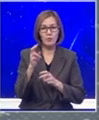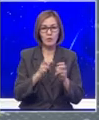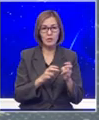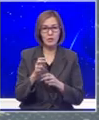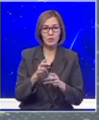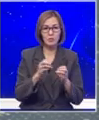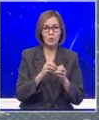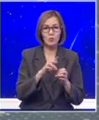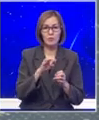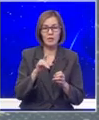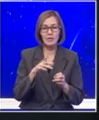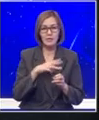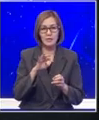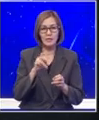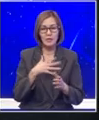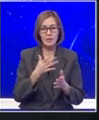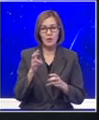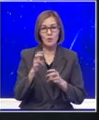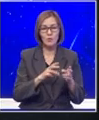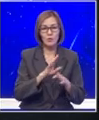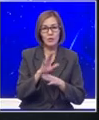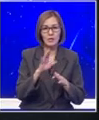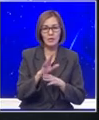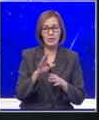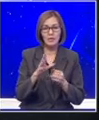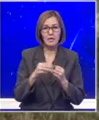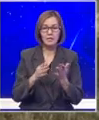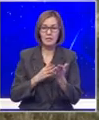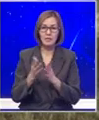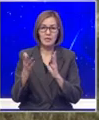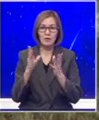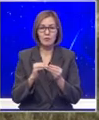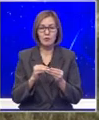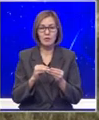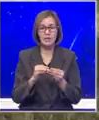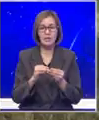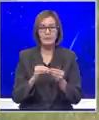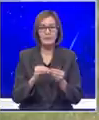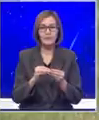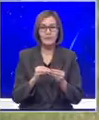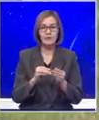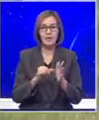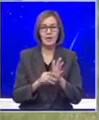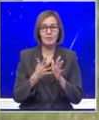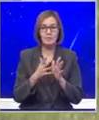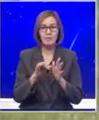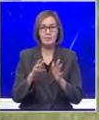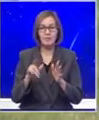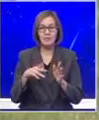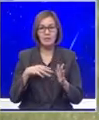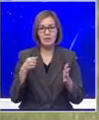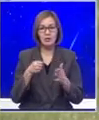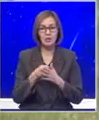өндірісінде 10 миллиард теңгеге жоқ өнеркәсіп өнімі өндірілген. Аграрлық сала бойынша өндірілген өнім көлемі 65 миллиард теңгеге